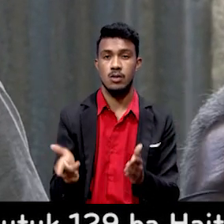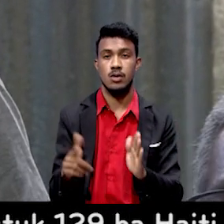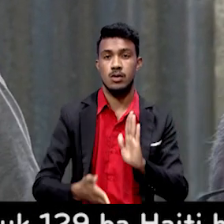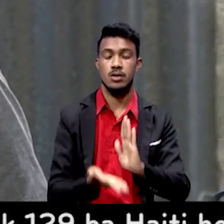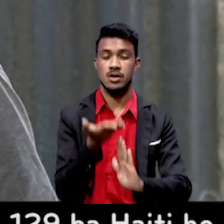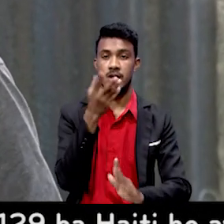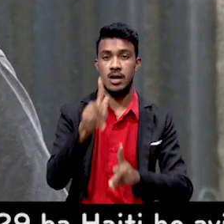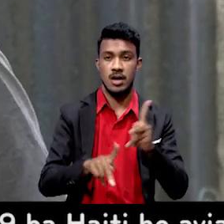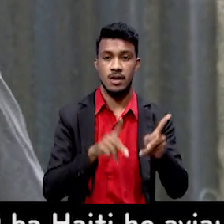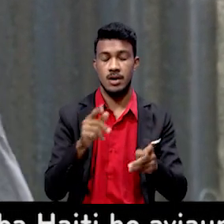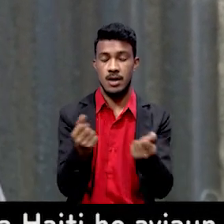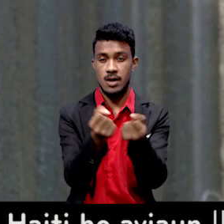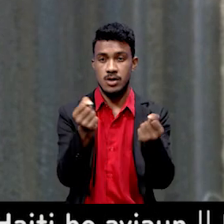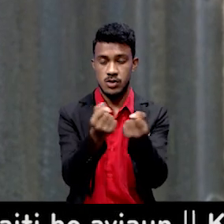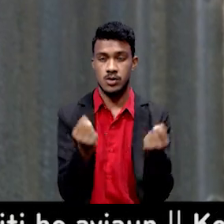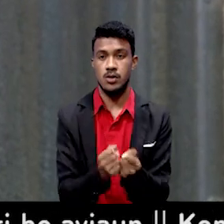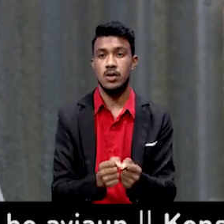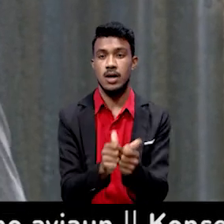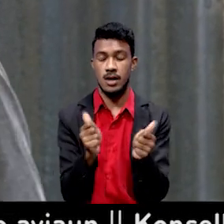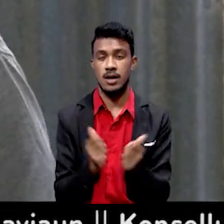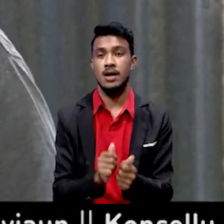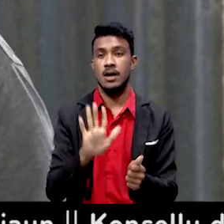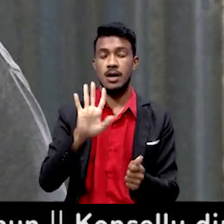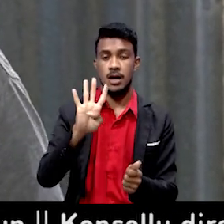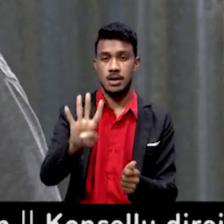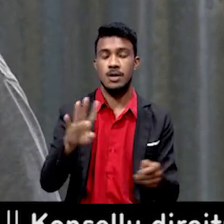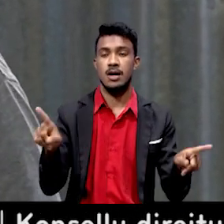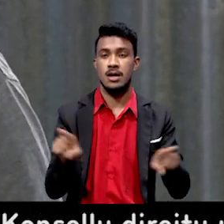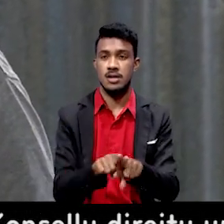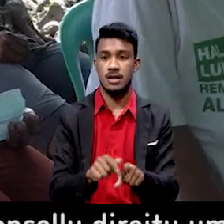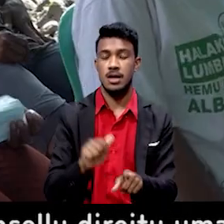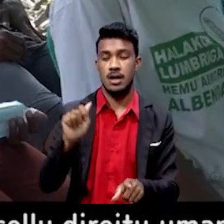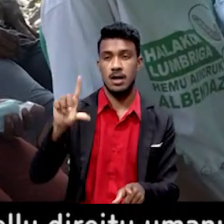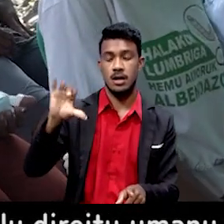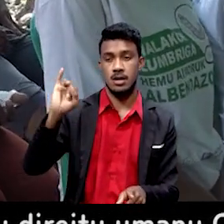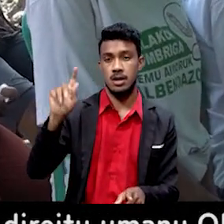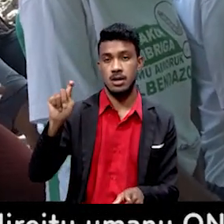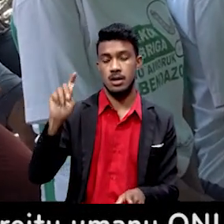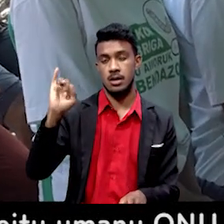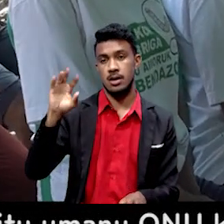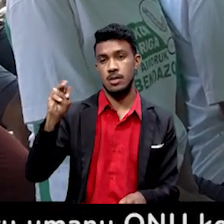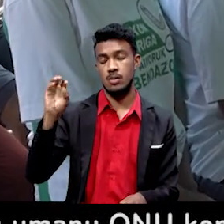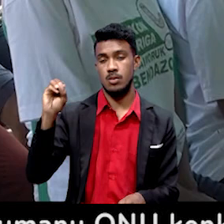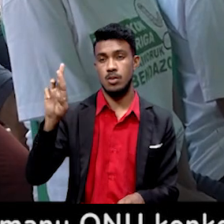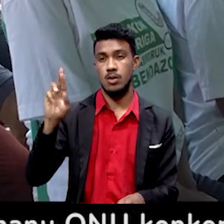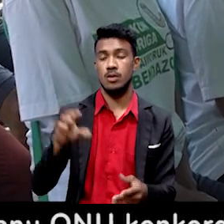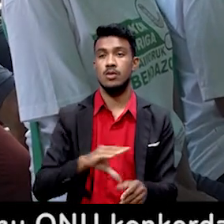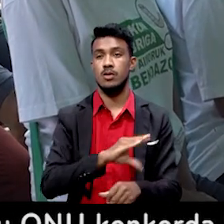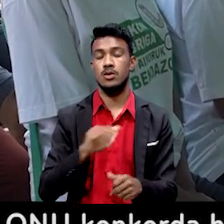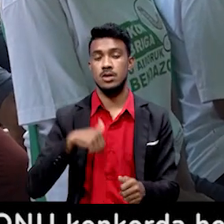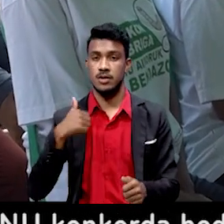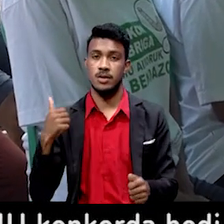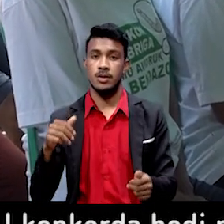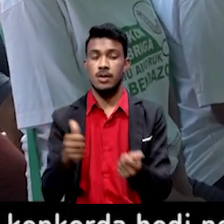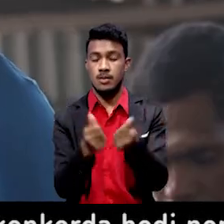aldea hat makanesang ili timur Anartutu, Biti, no Berau. Terjadi vaksinasaun ia postu atauru